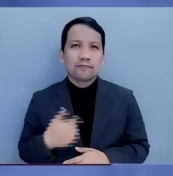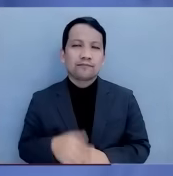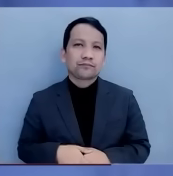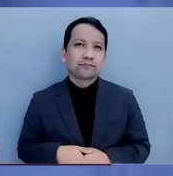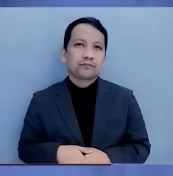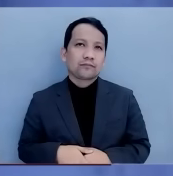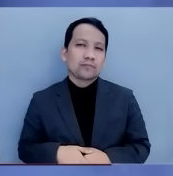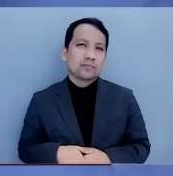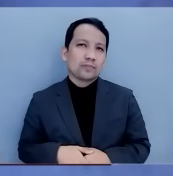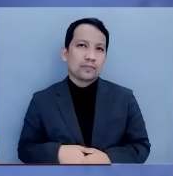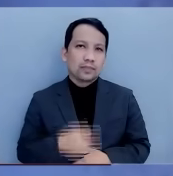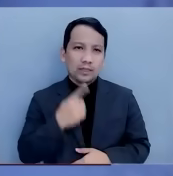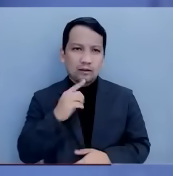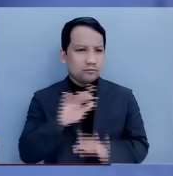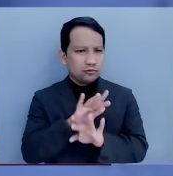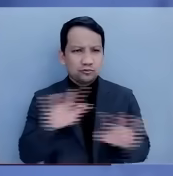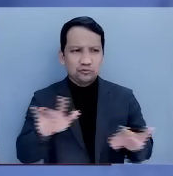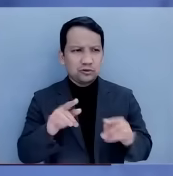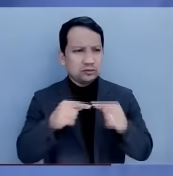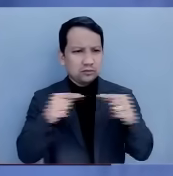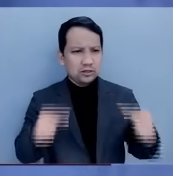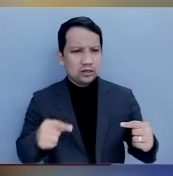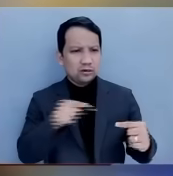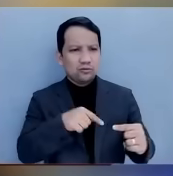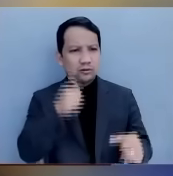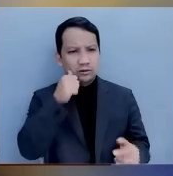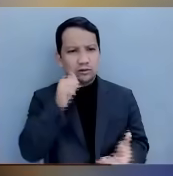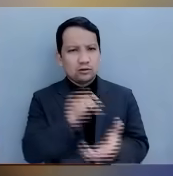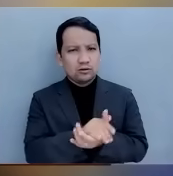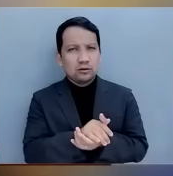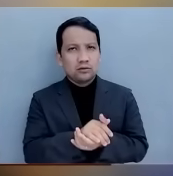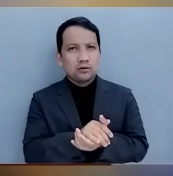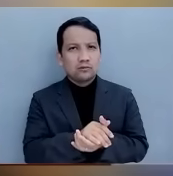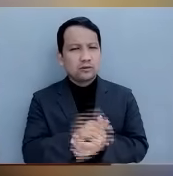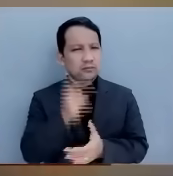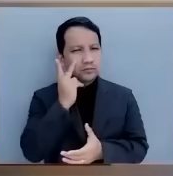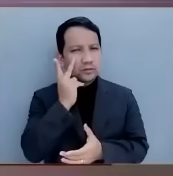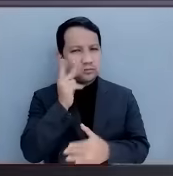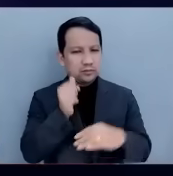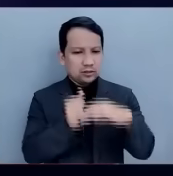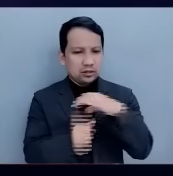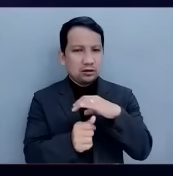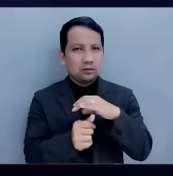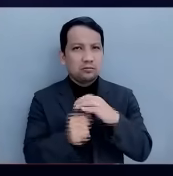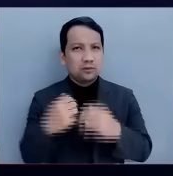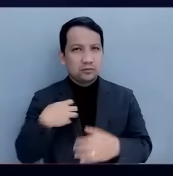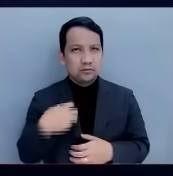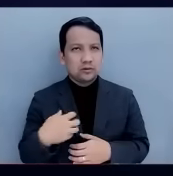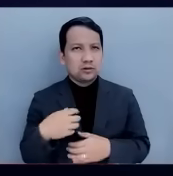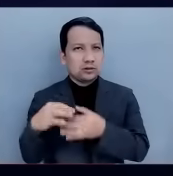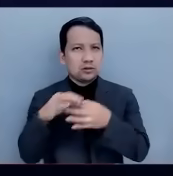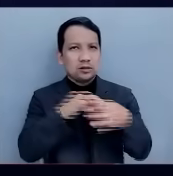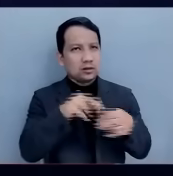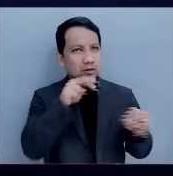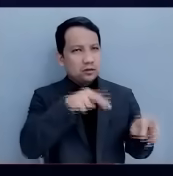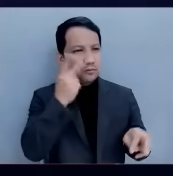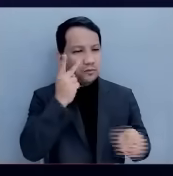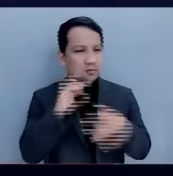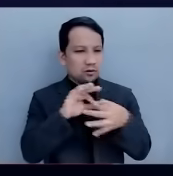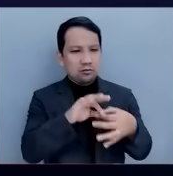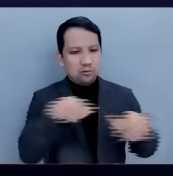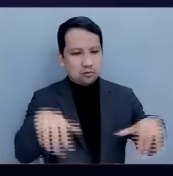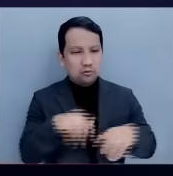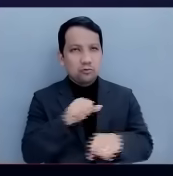kanyang pagkakaalam, wala namang nakaalita ng kanyang asawa. Pero tingin ng Abra Police, sa nakita namin, siyempre related sa